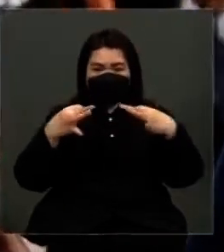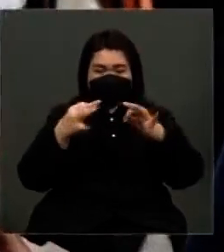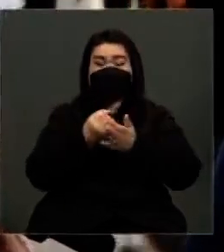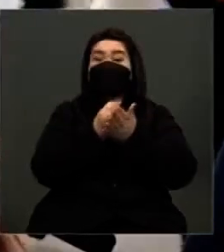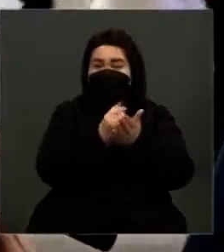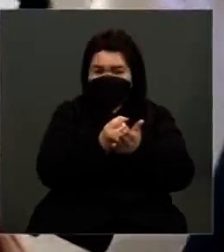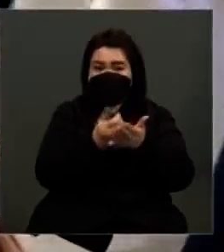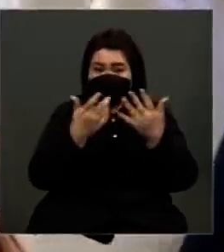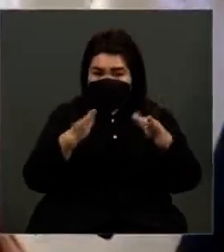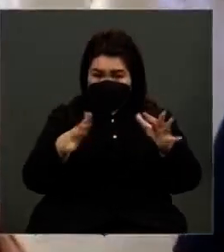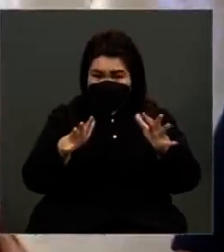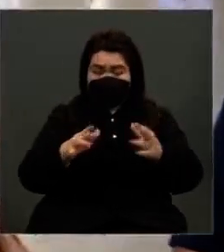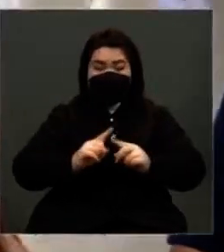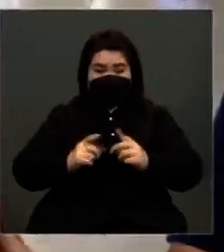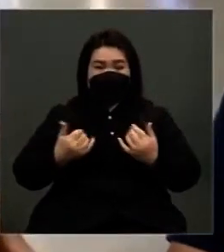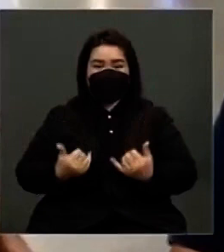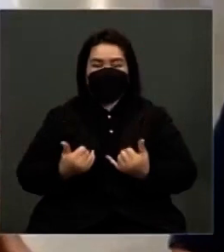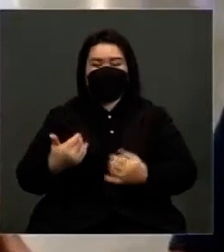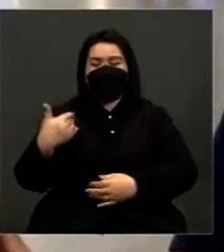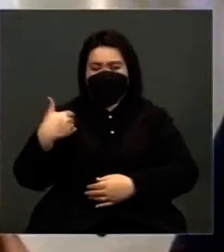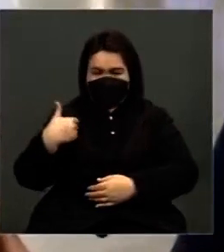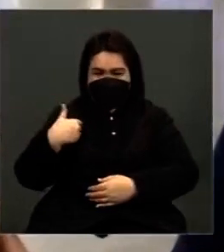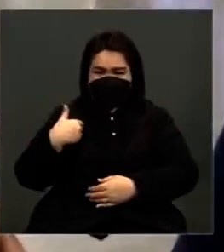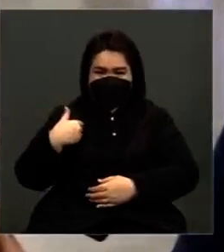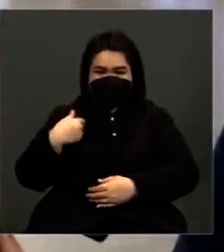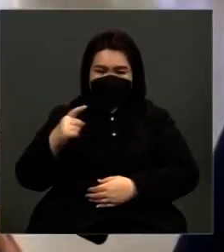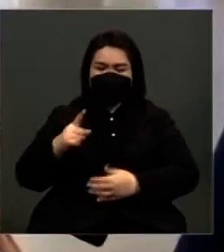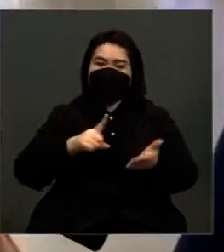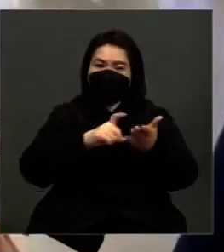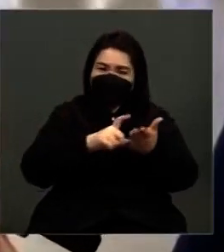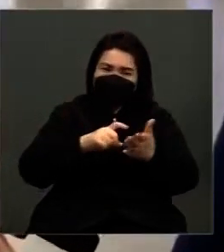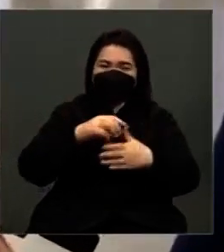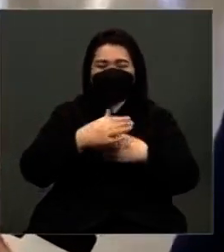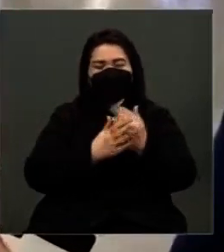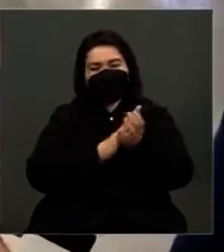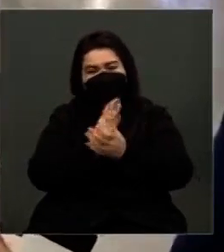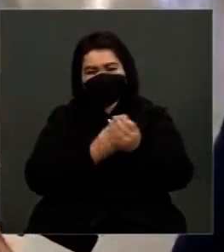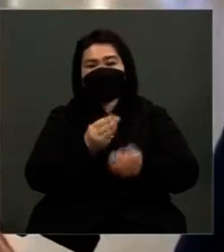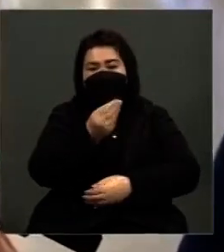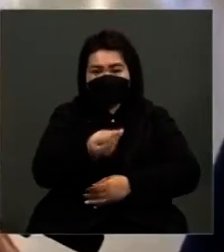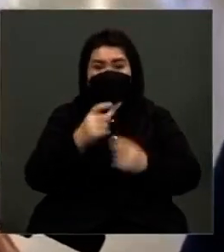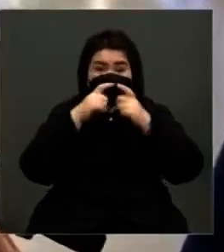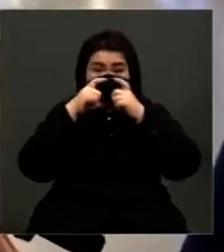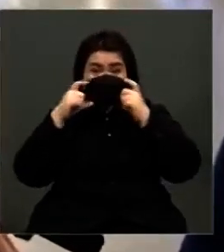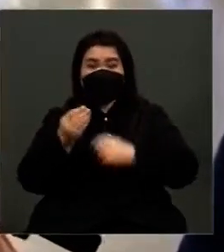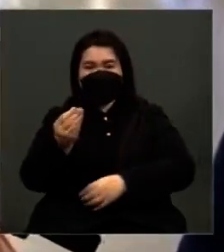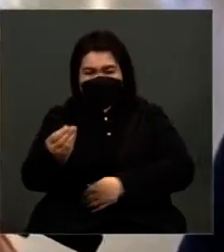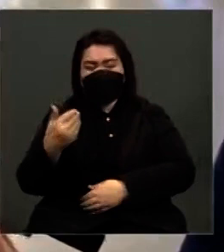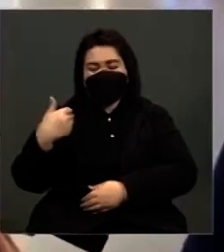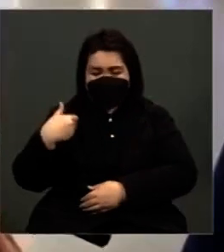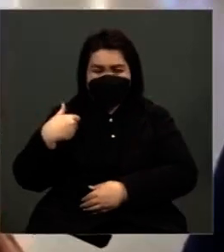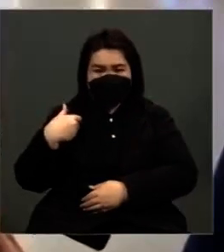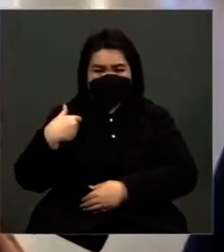แต่ในช่วงนี้นะครับก็จะมีเรื่องของการแจกสเปรย์นะครับหน้ากากอนามัยนะครับให้แก่ผู้โดยสารในการเดินทางแต่อะไรก็ตามนะ